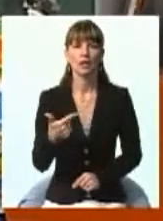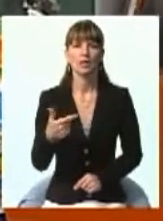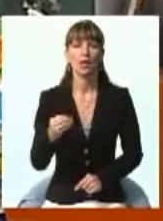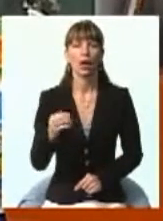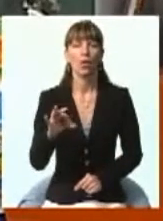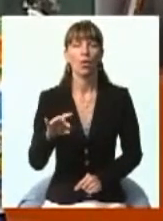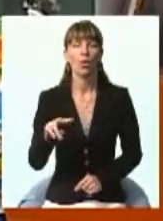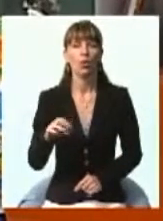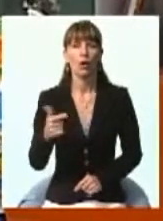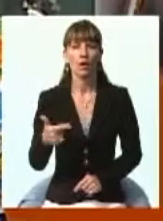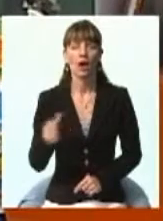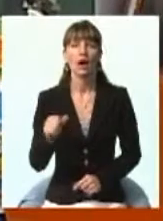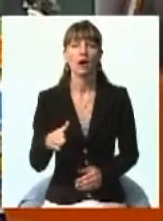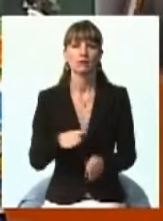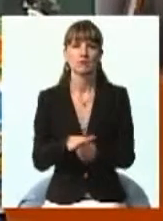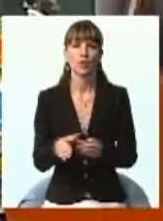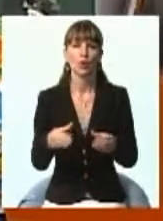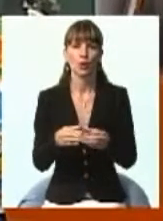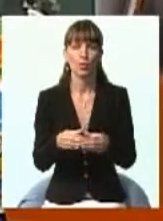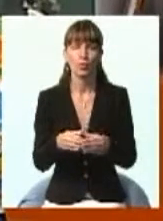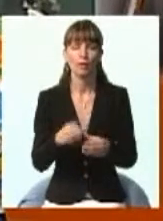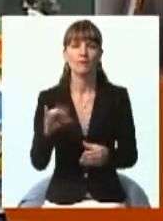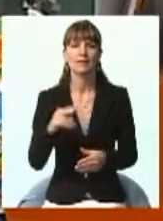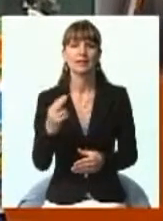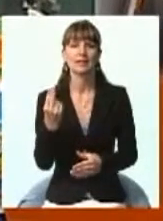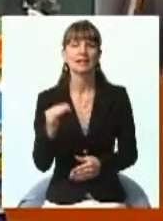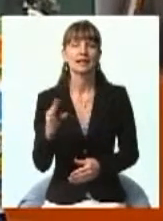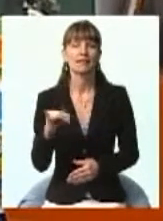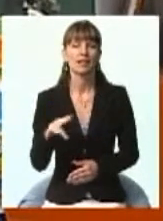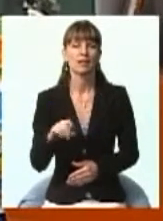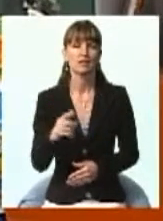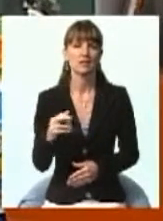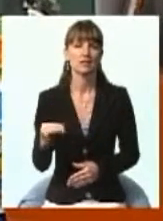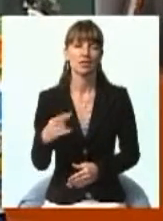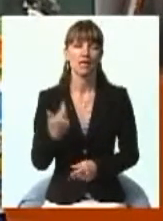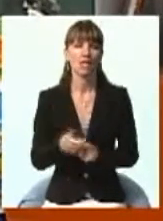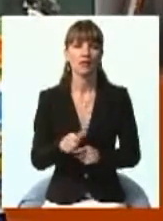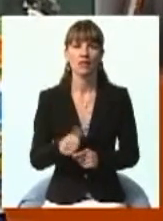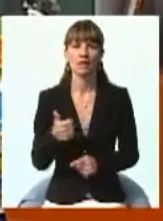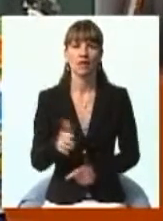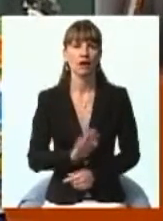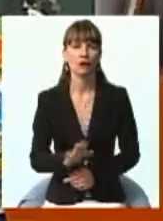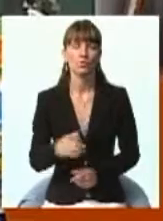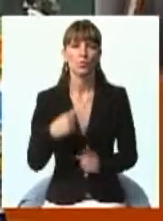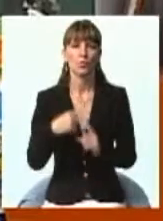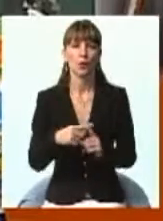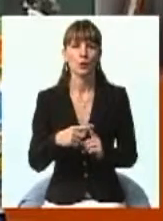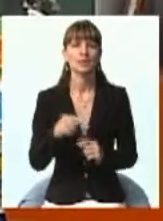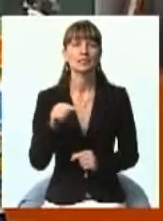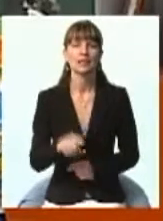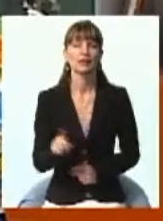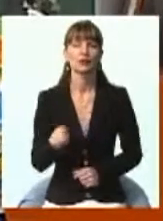ціла група. Але все-таки від цивілізації бути це не дуже гарно. Але плюси те, що